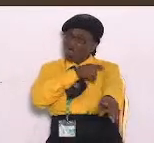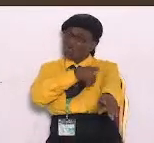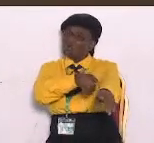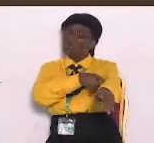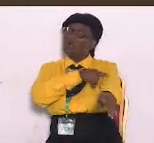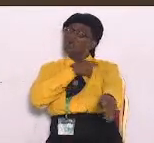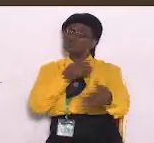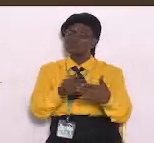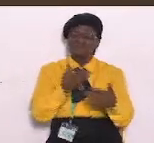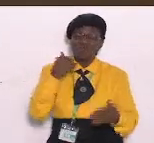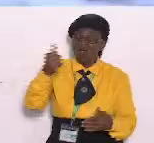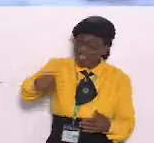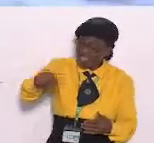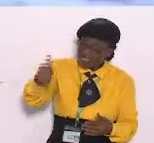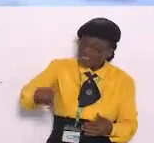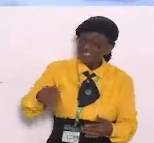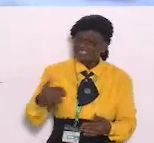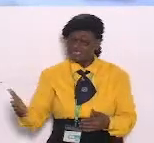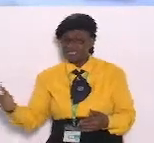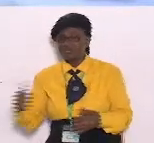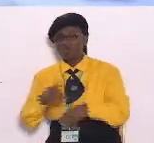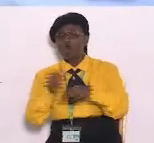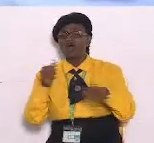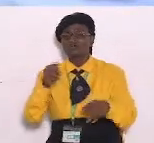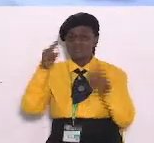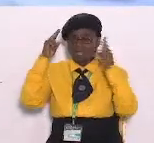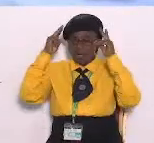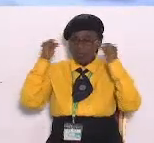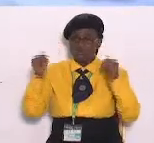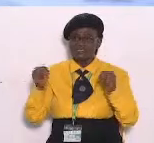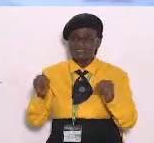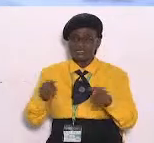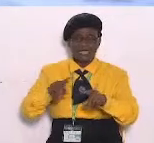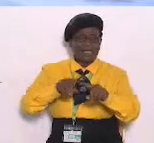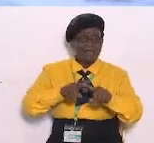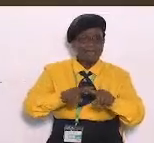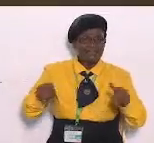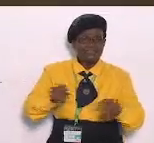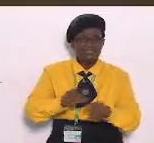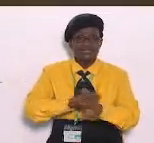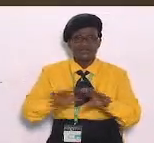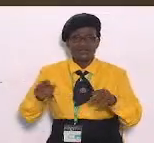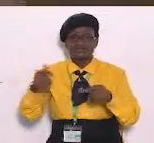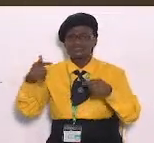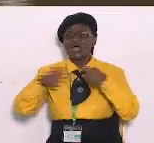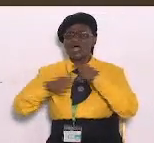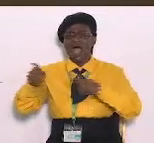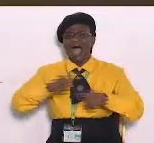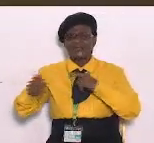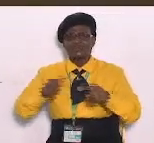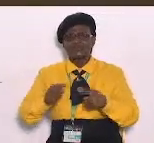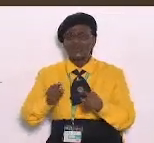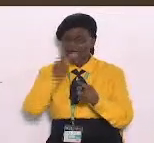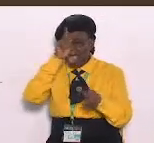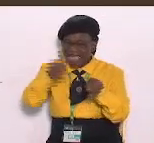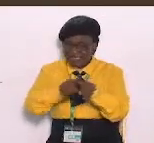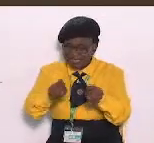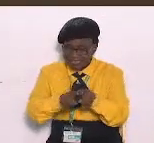était là depuis depuis la naissance de Moïse on ne peut pas argumenter